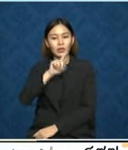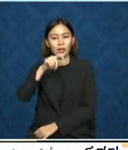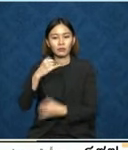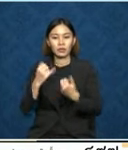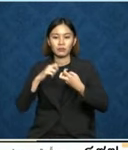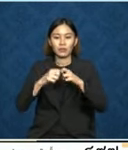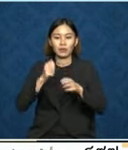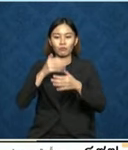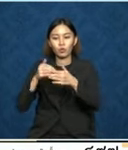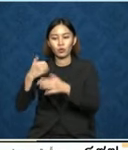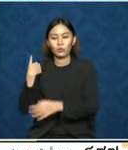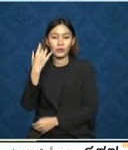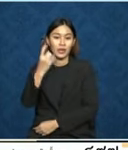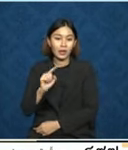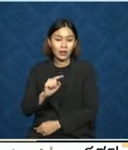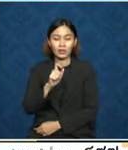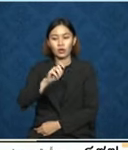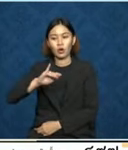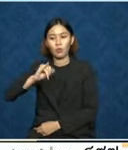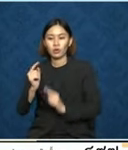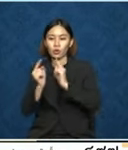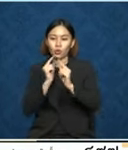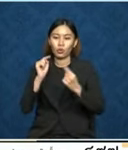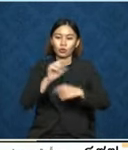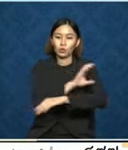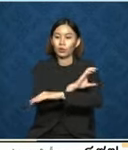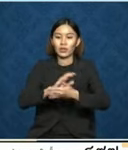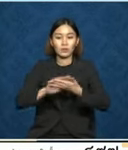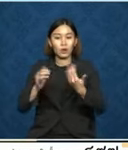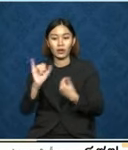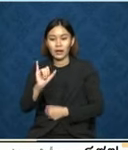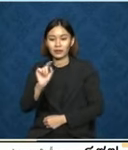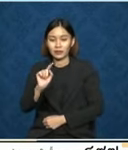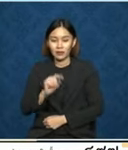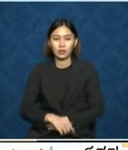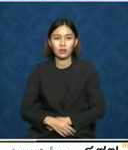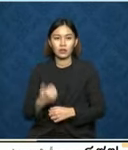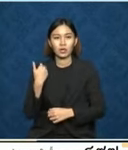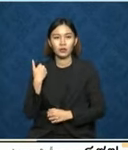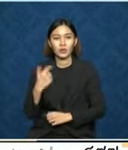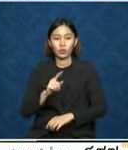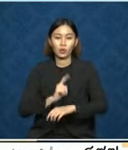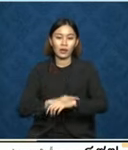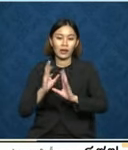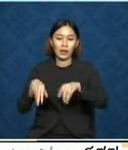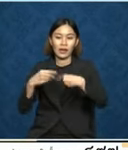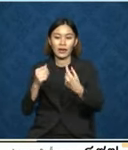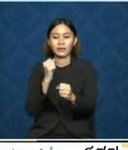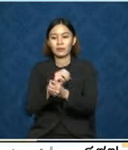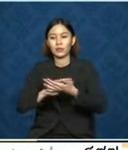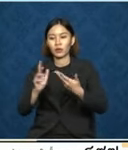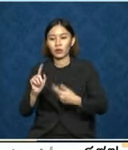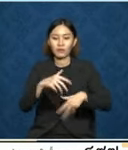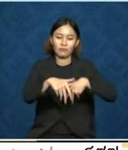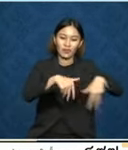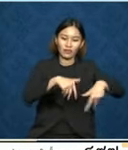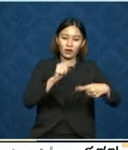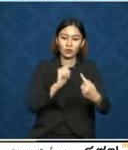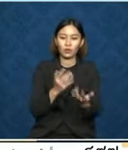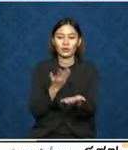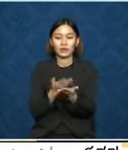ปัญหาอะไรค่ะท่านประธานหรือทางอบจยังเจรจากับทาง BTSไม่ลงตัวแล้วทีนี้จะมีกำหนดการส่งมอบเมื่อไหร่ประชาชนจะได้รับการ